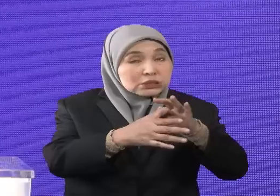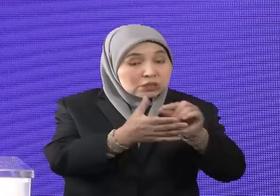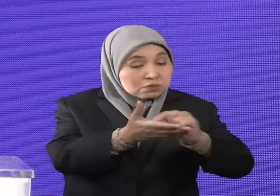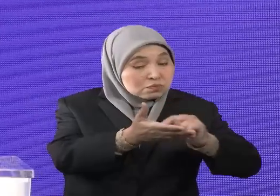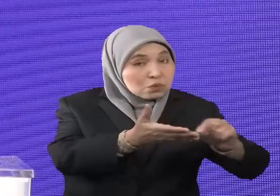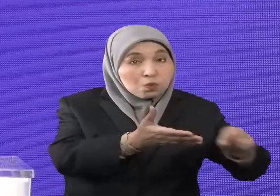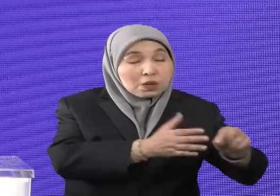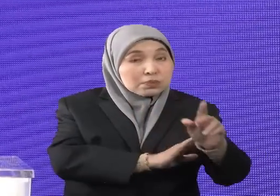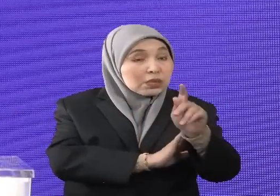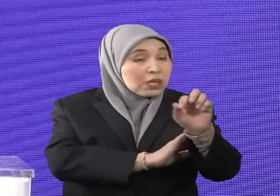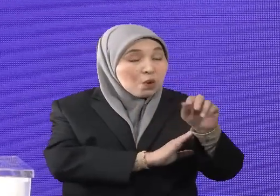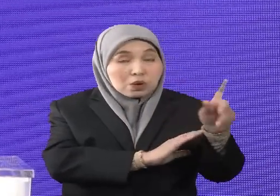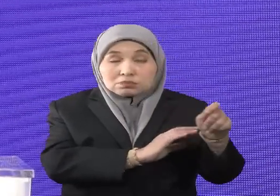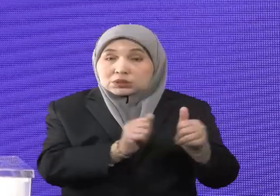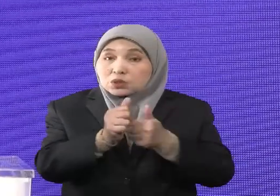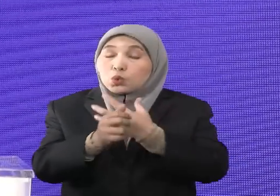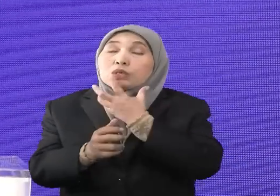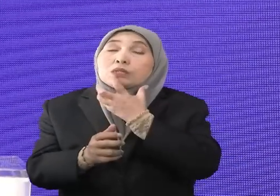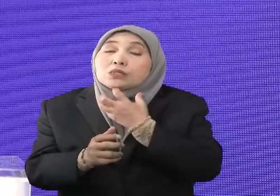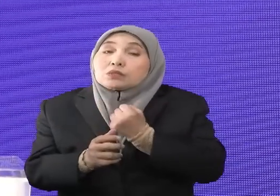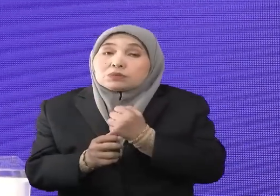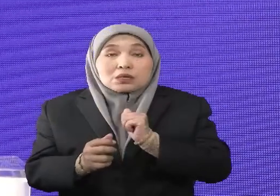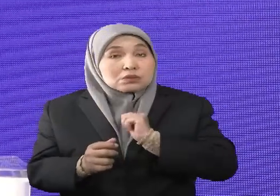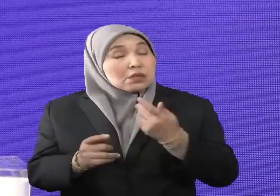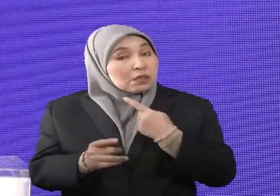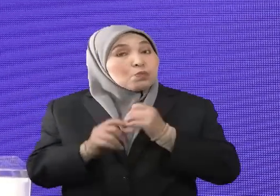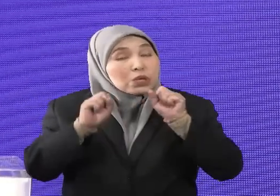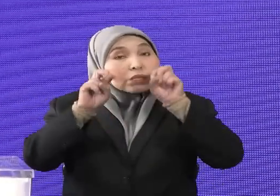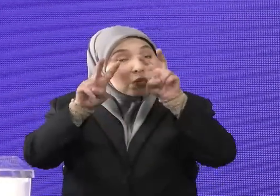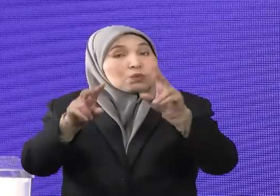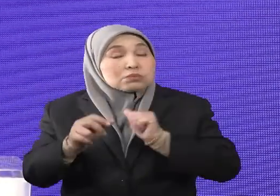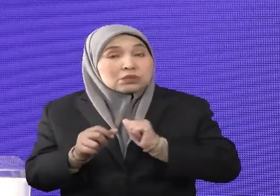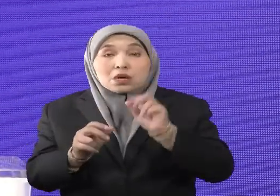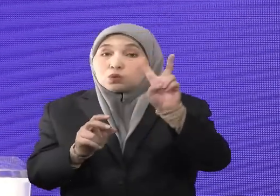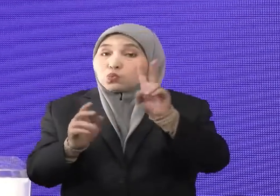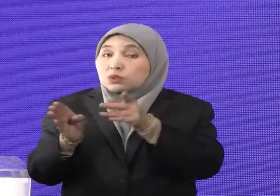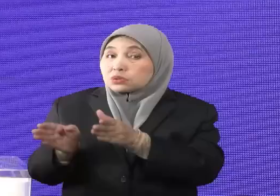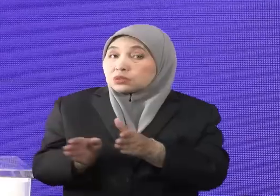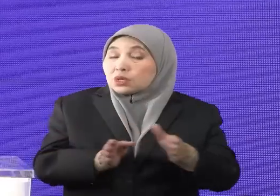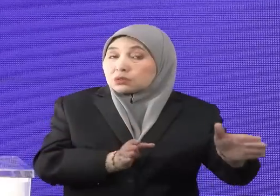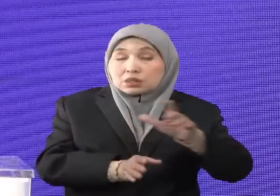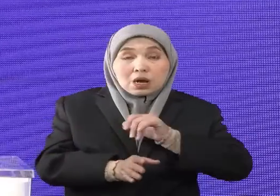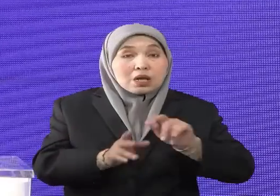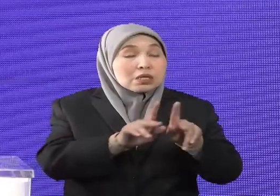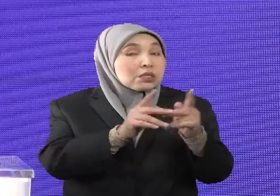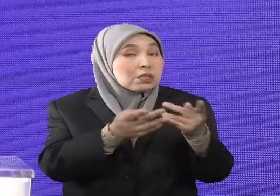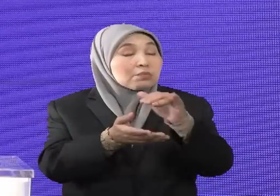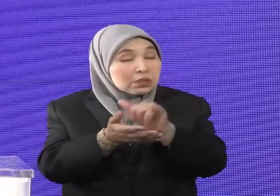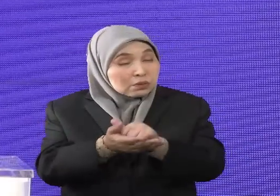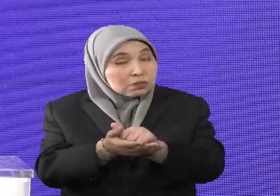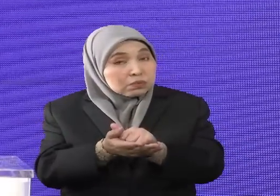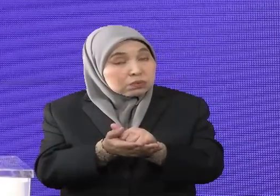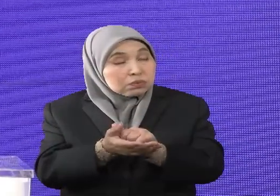hawa nafsu mereka sendiri ya Jadi kita beli lihat di sini Bagaimana dua strategi di kalangan ahli kitab yaitu